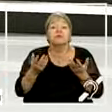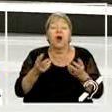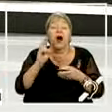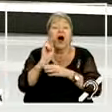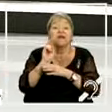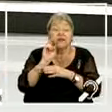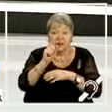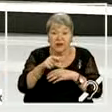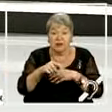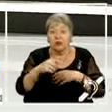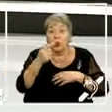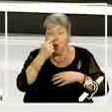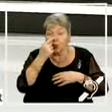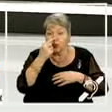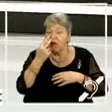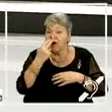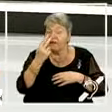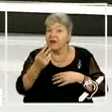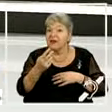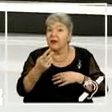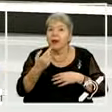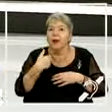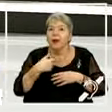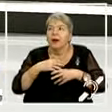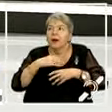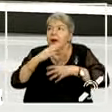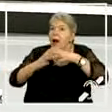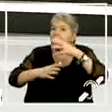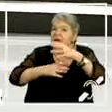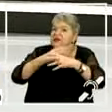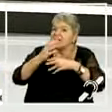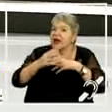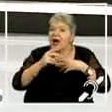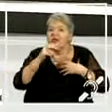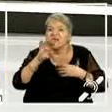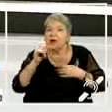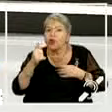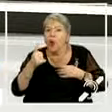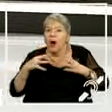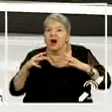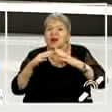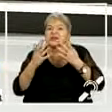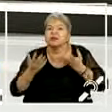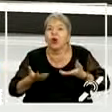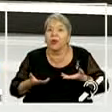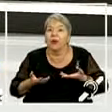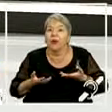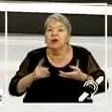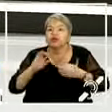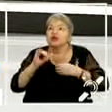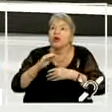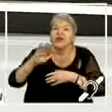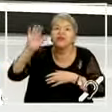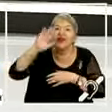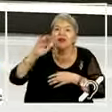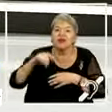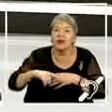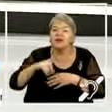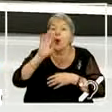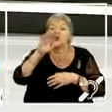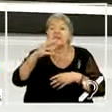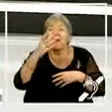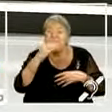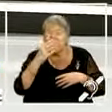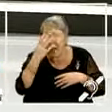că Moscova vede implicarea indirectă și uneori chiar directă a NATO în conflict și că Occidentul va regreta amăgirea că Ucraina